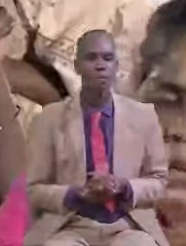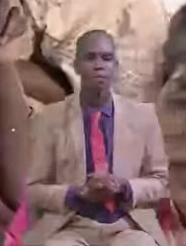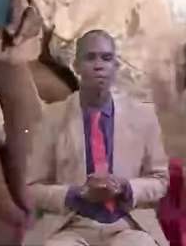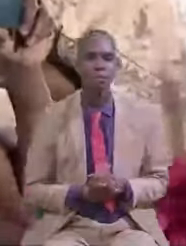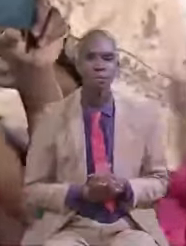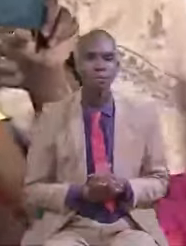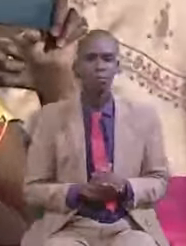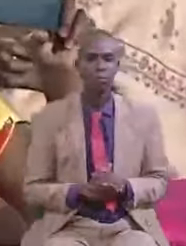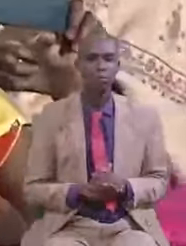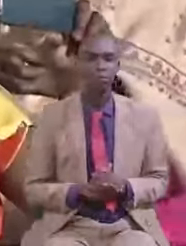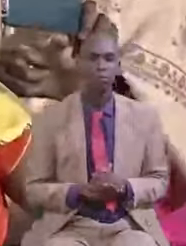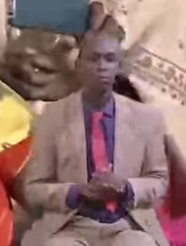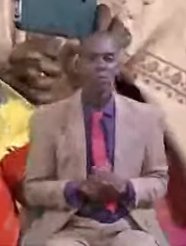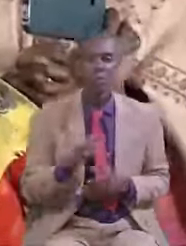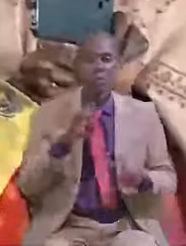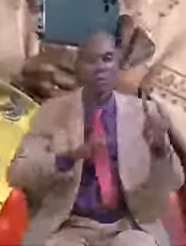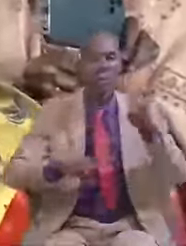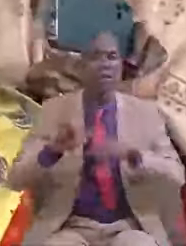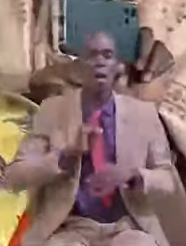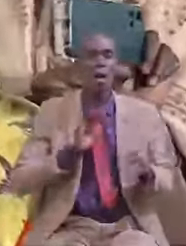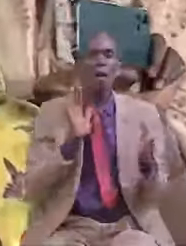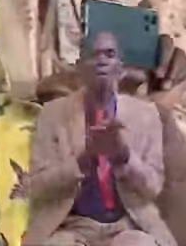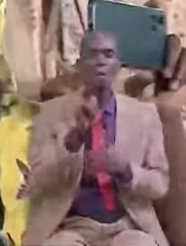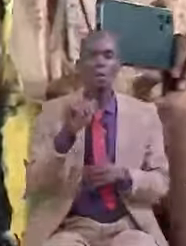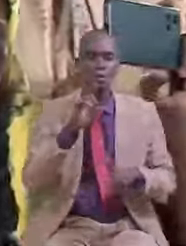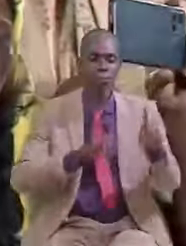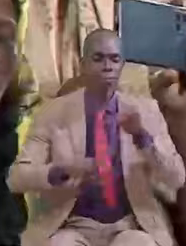Je crois. Il faut dire je crois.